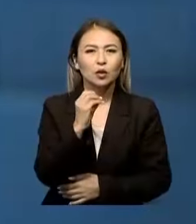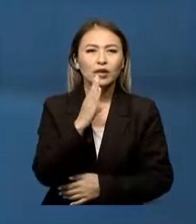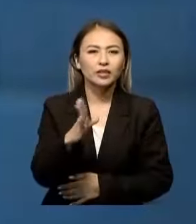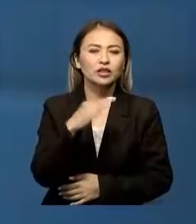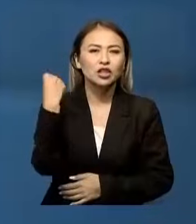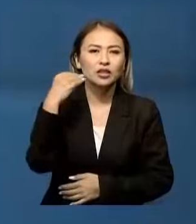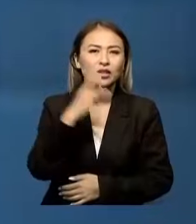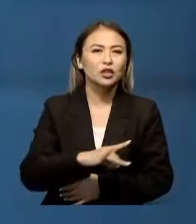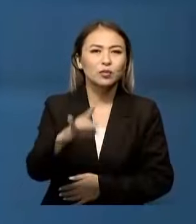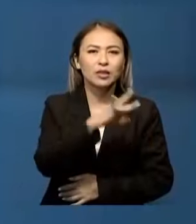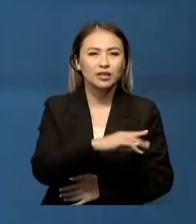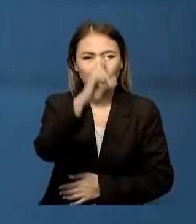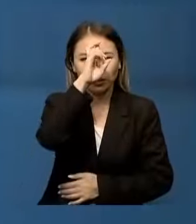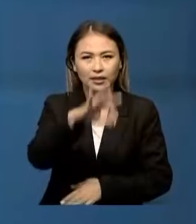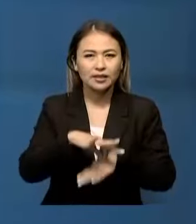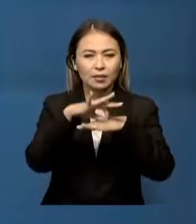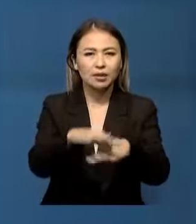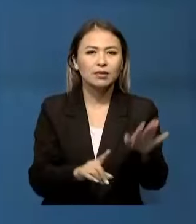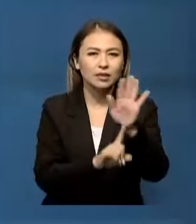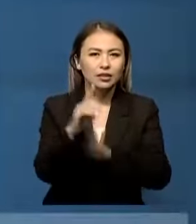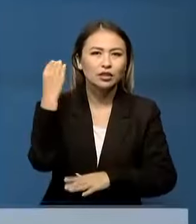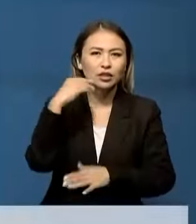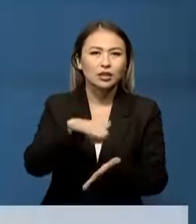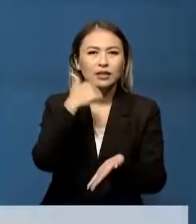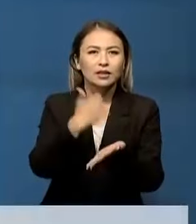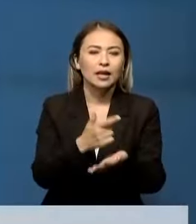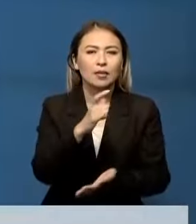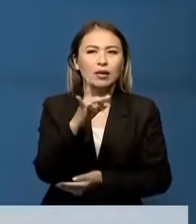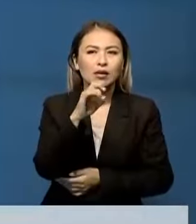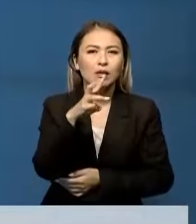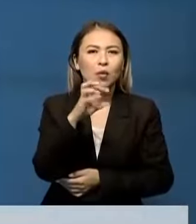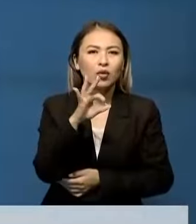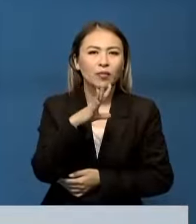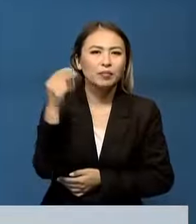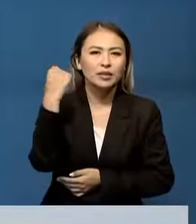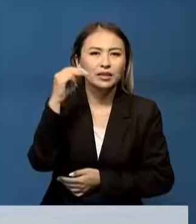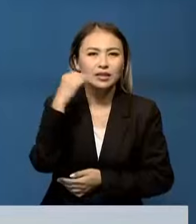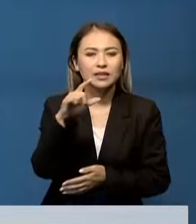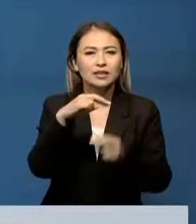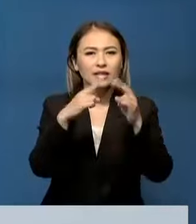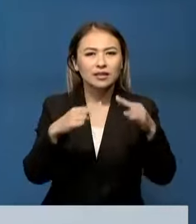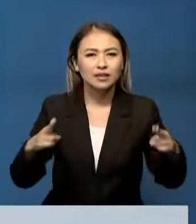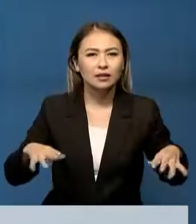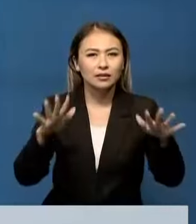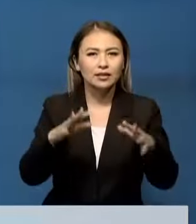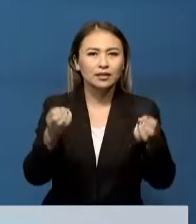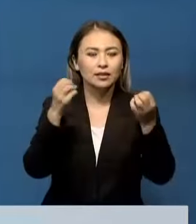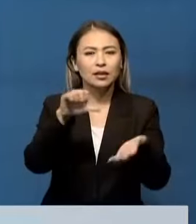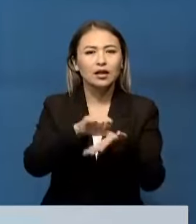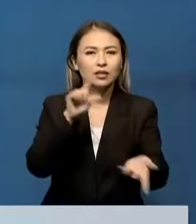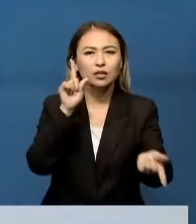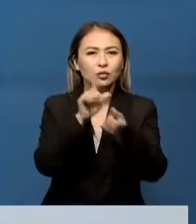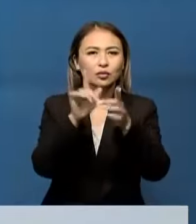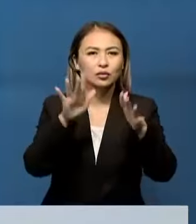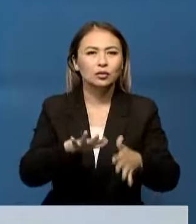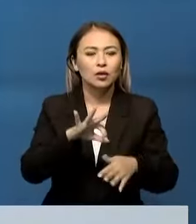Жомарт Тоқаевтың Тәжікстан Республикасына мемлекеттік сапары басталды. Тәжікстан лидері Имамали Рахмонов президент резиденциясының алдында салтанатты